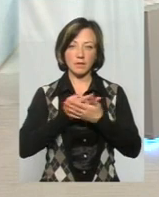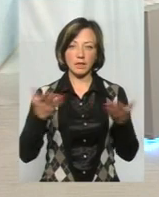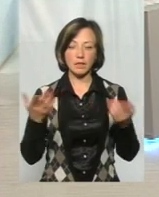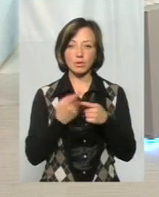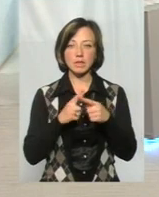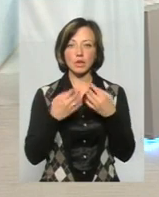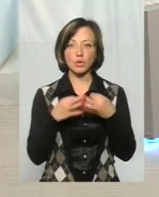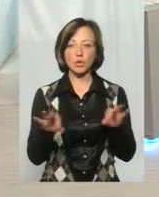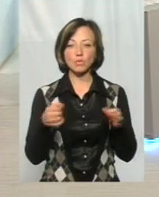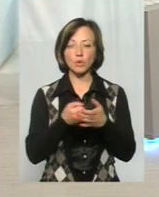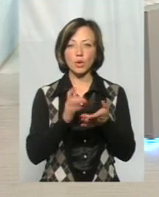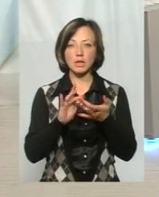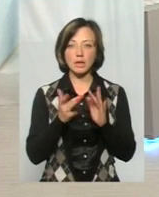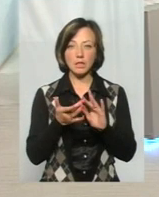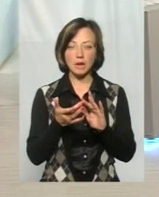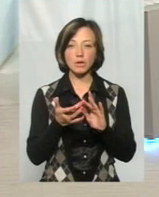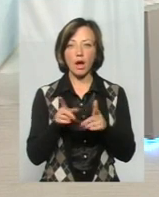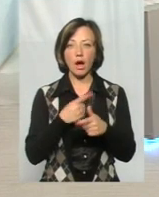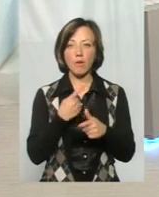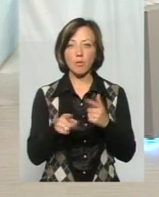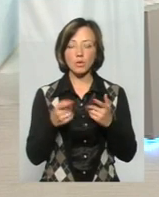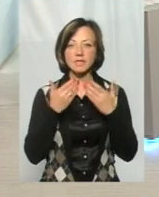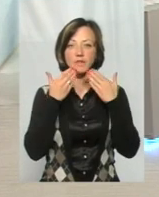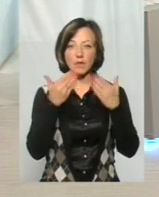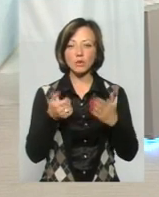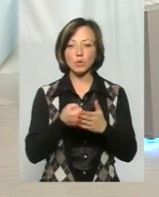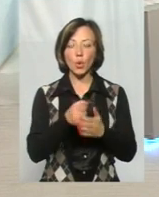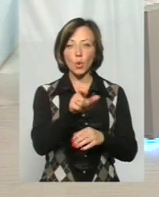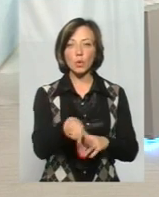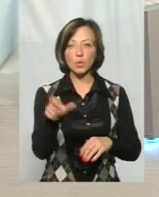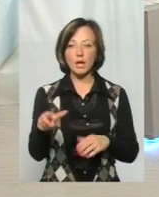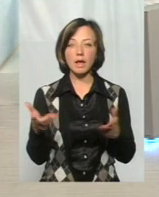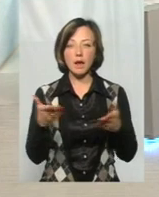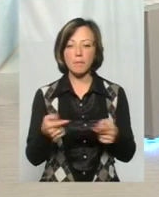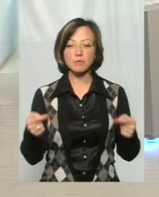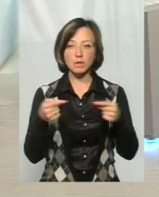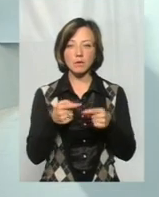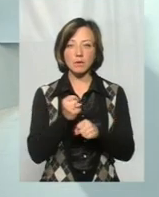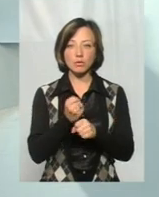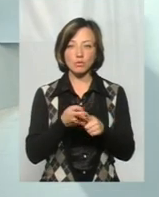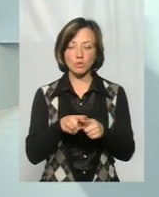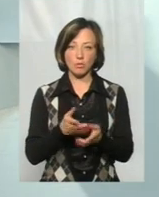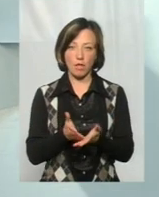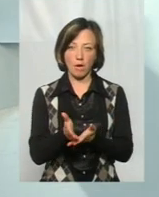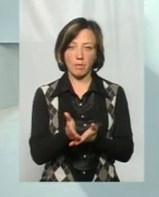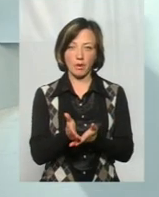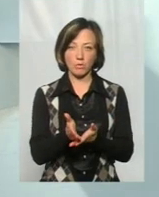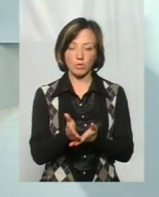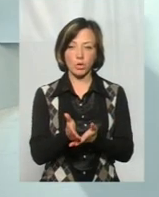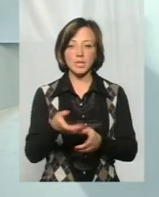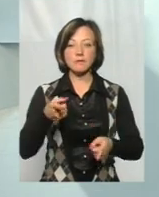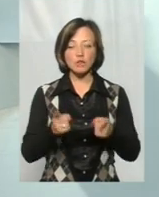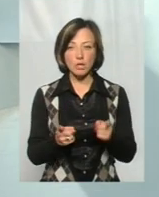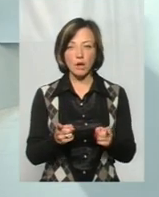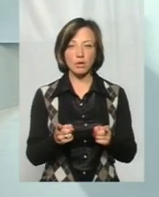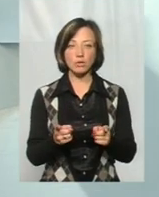до мережі інтернет, або ж звертатися до тих людей, які безпосередньо працюють в цьому напрямку.